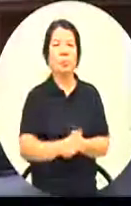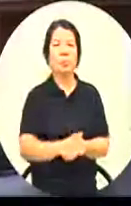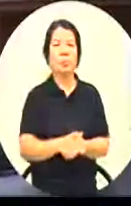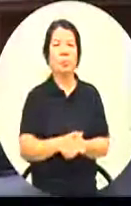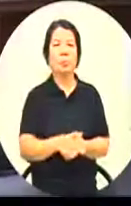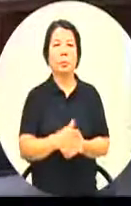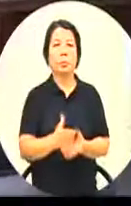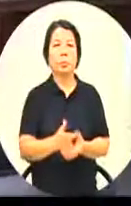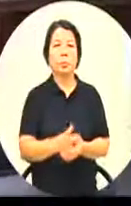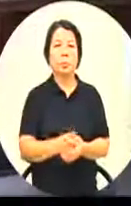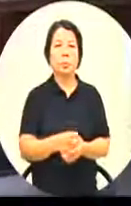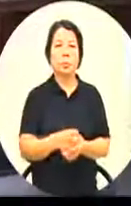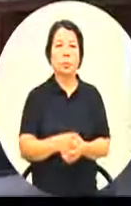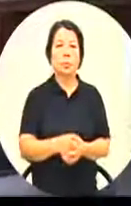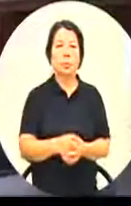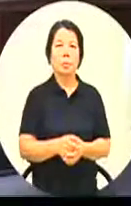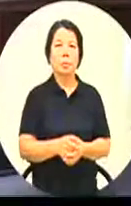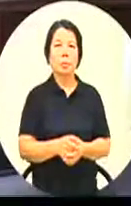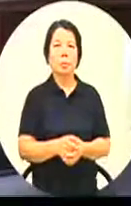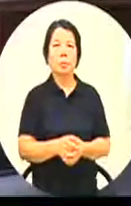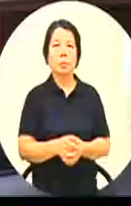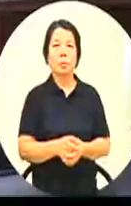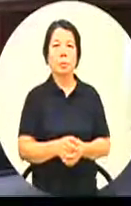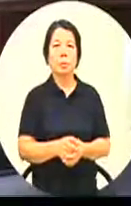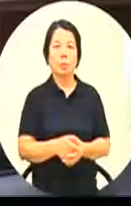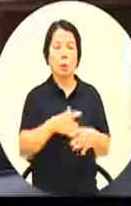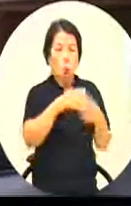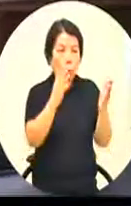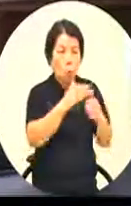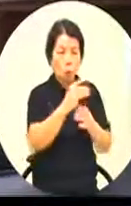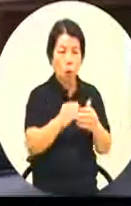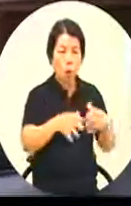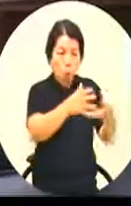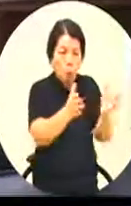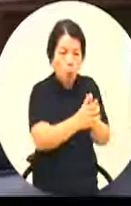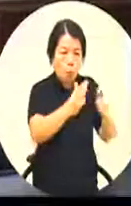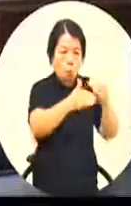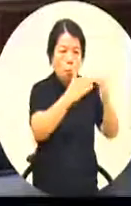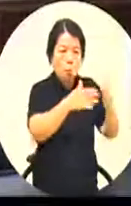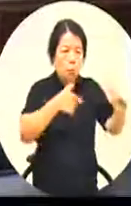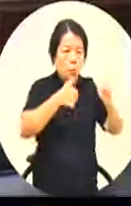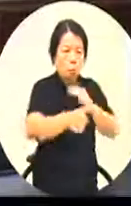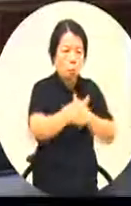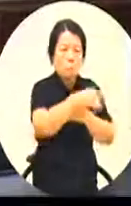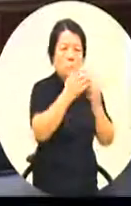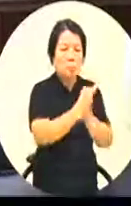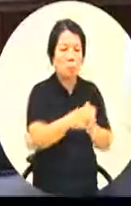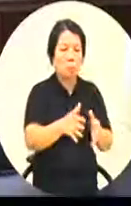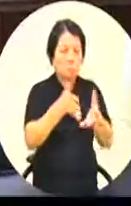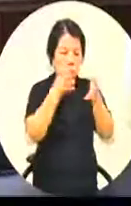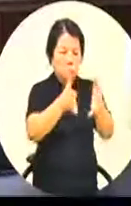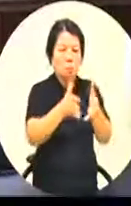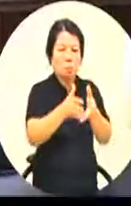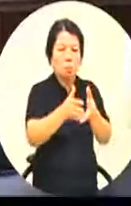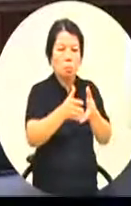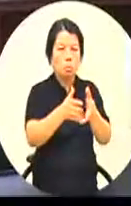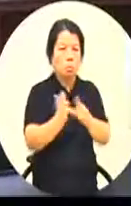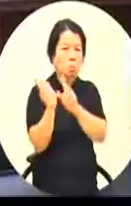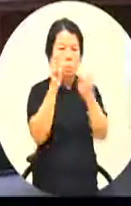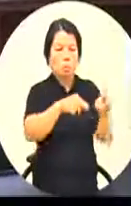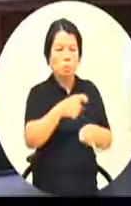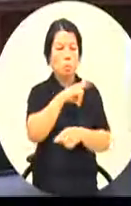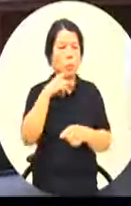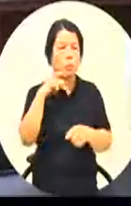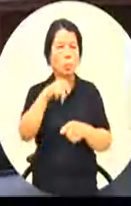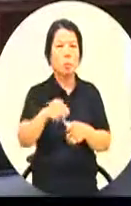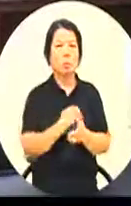年级就上英文的课程了嘛。那他也许他到英文之后，他一小一上英文，也许坐隔壁的位